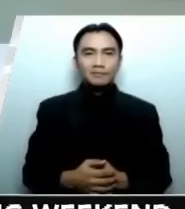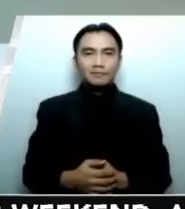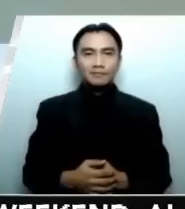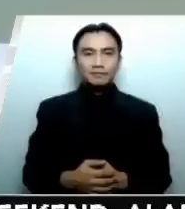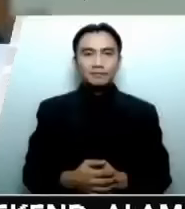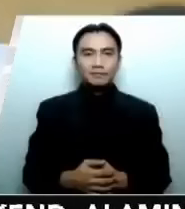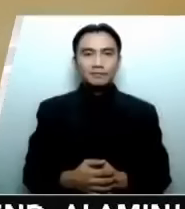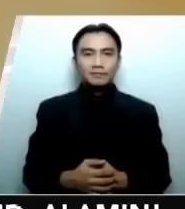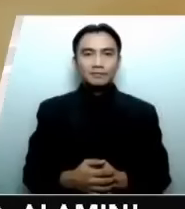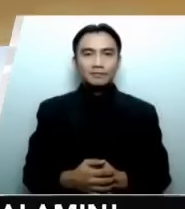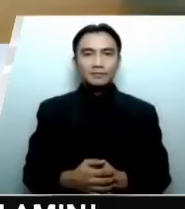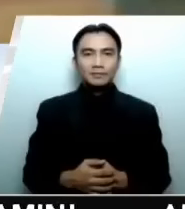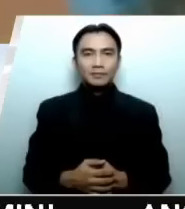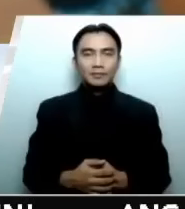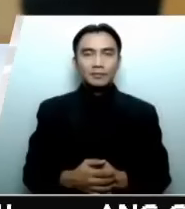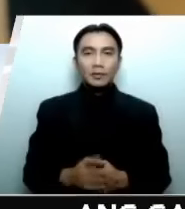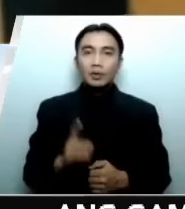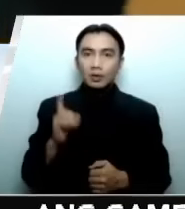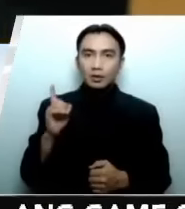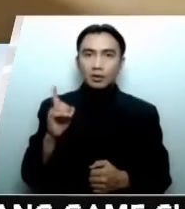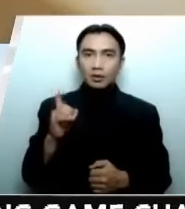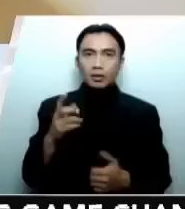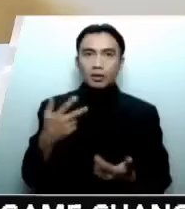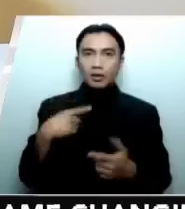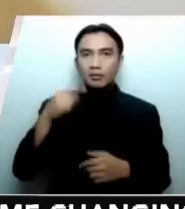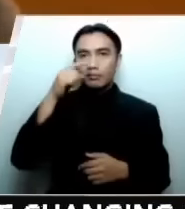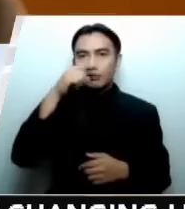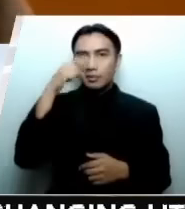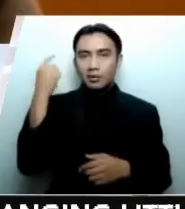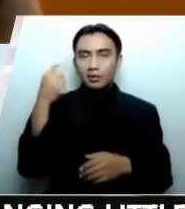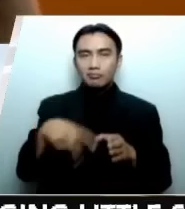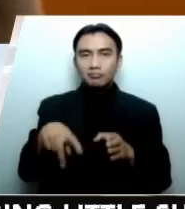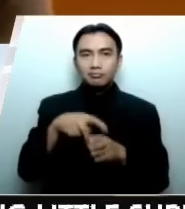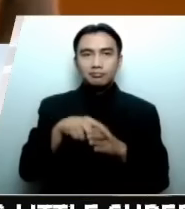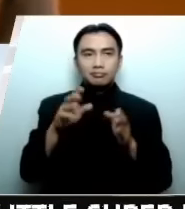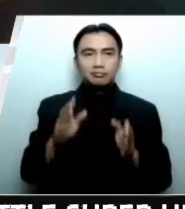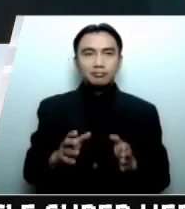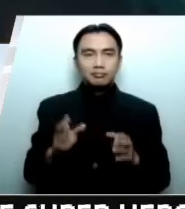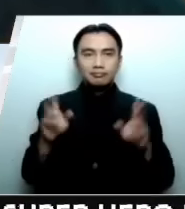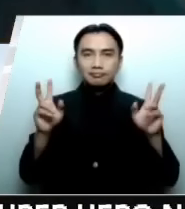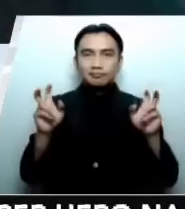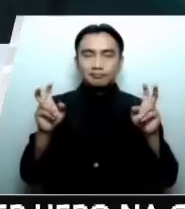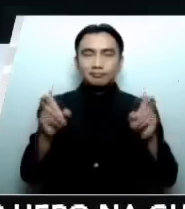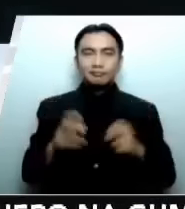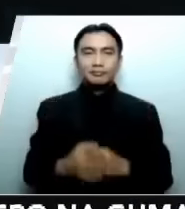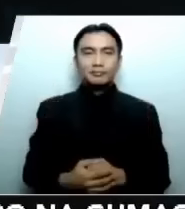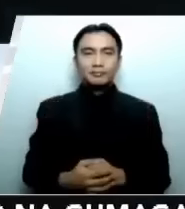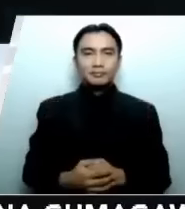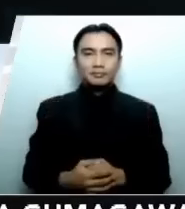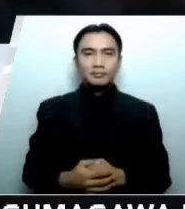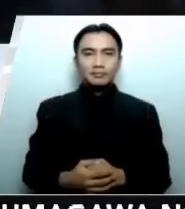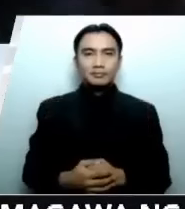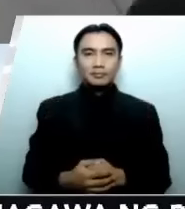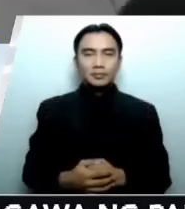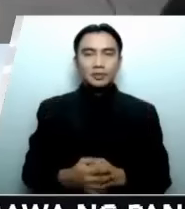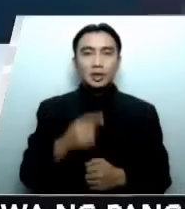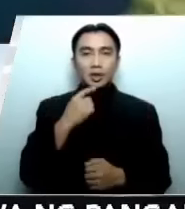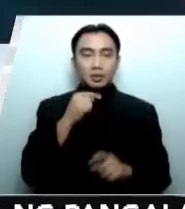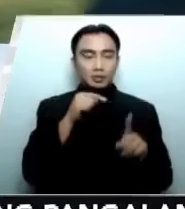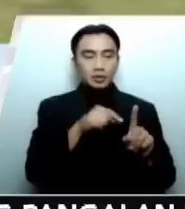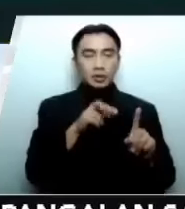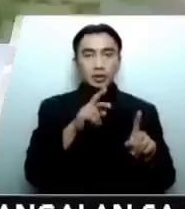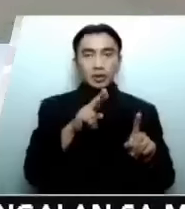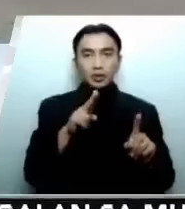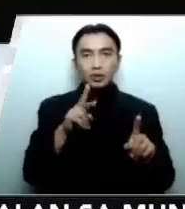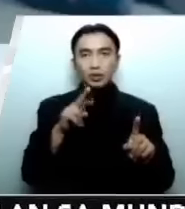Sa primetime action series na Black Rider. Lahat ng bagay ay may katumbas sa halaga. Sabi ni Ruru Madrid, asahan ang